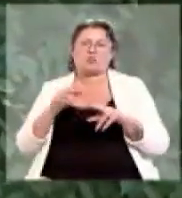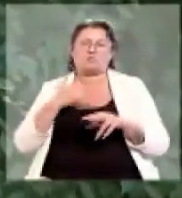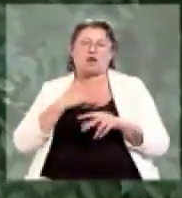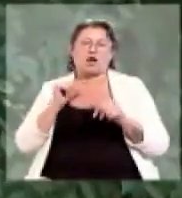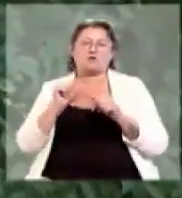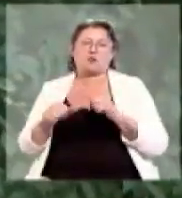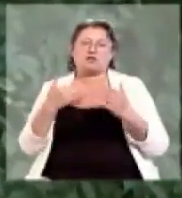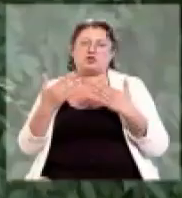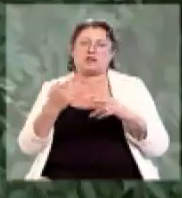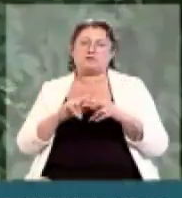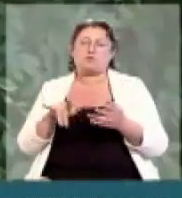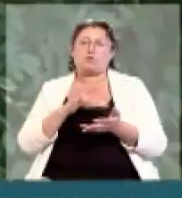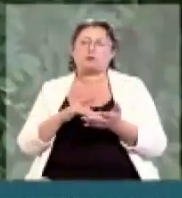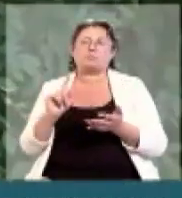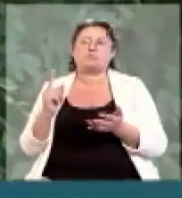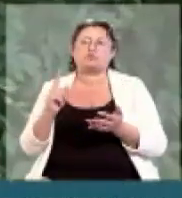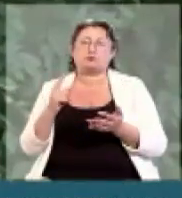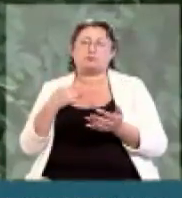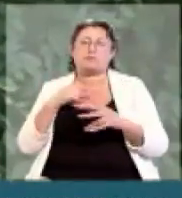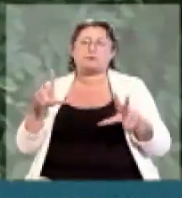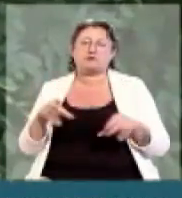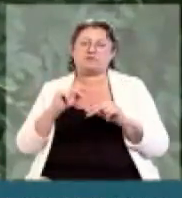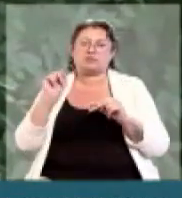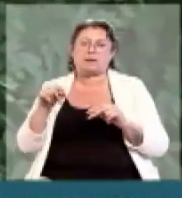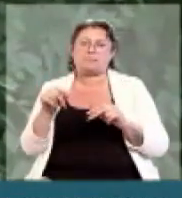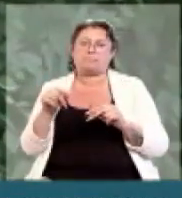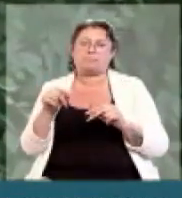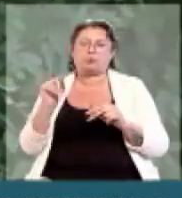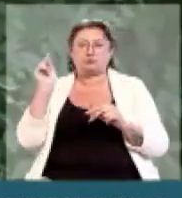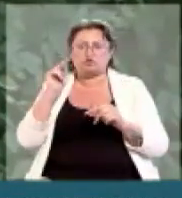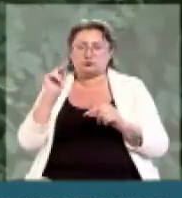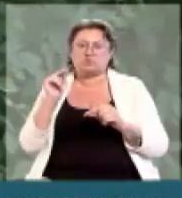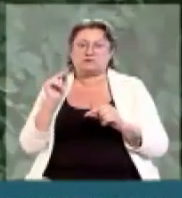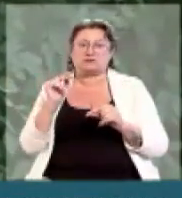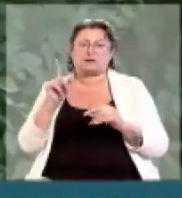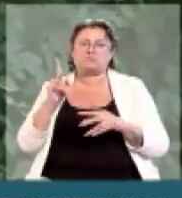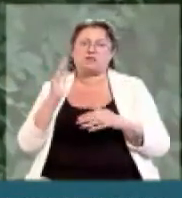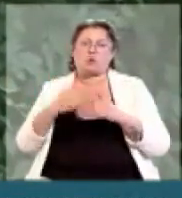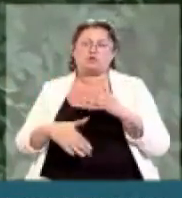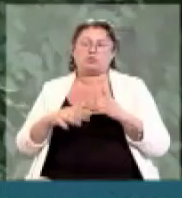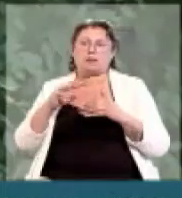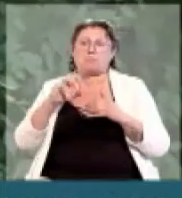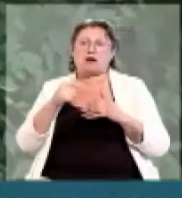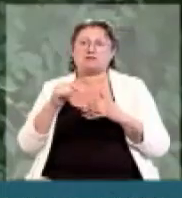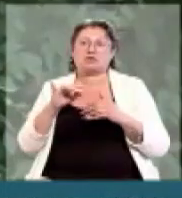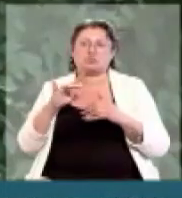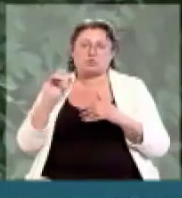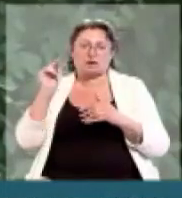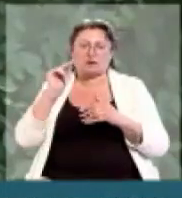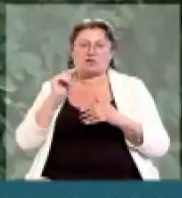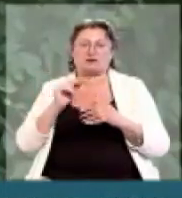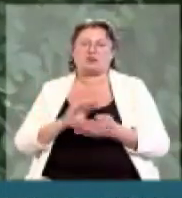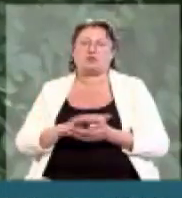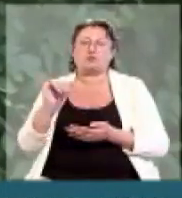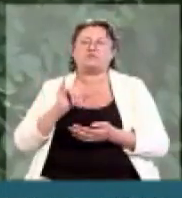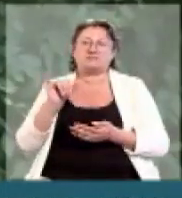особое отношение к этому городу, потому что мне посчастливилось там и учиться. Я там закончила магистратуру, Евразийский национальный